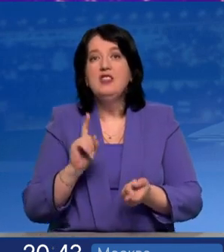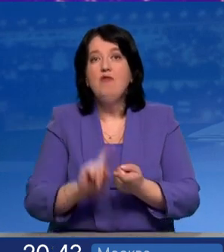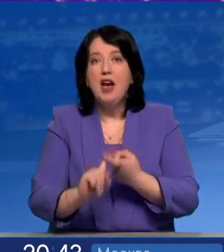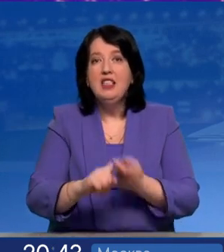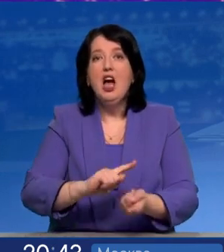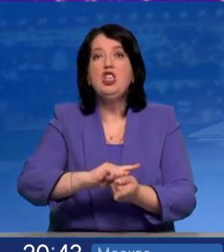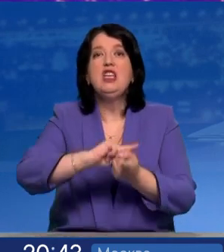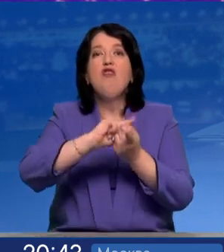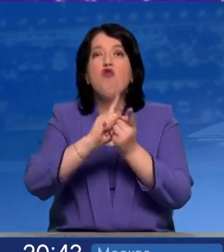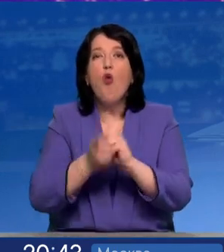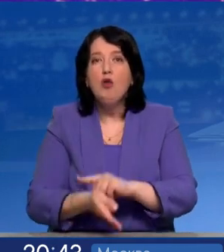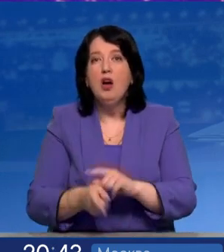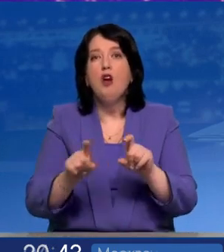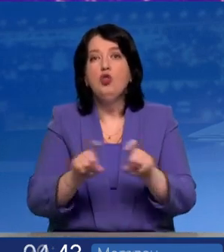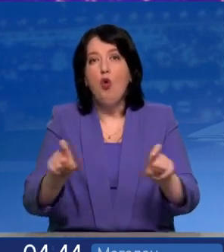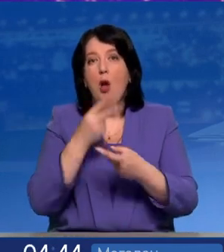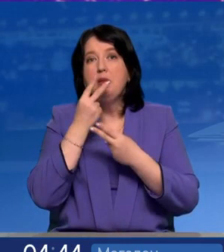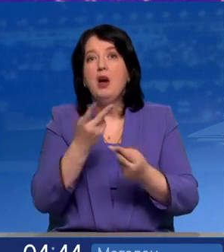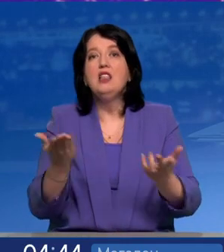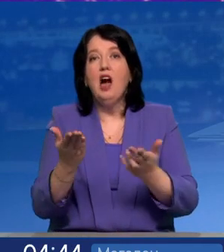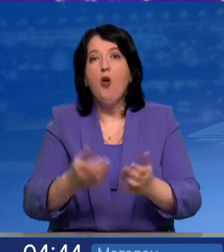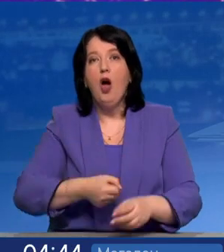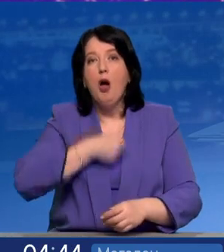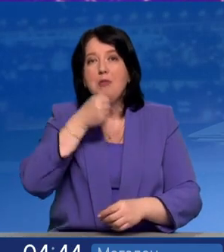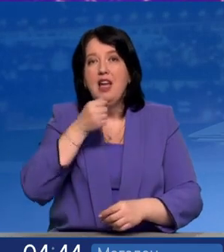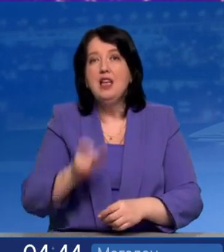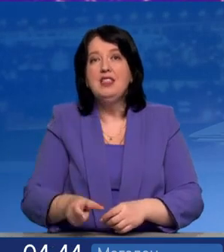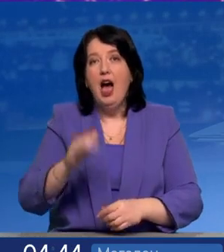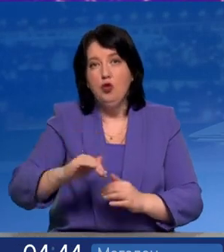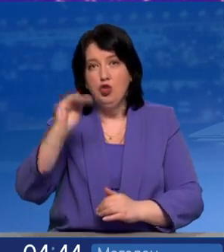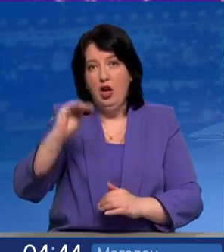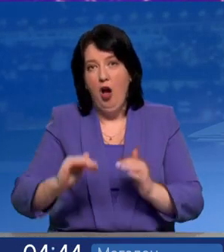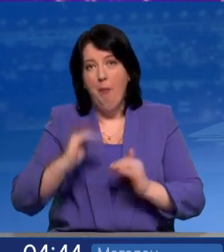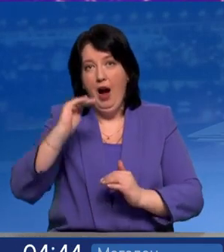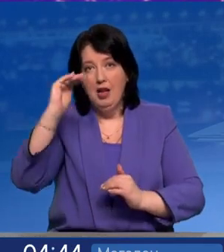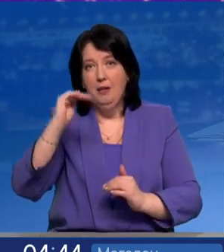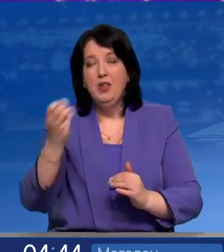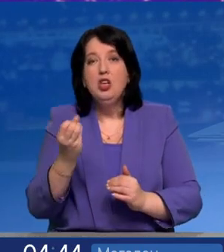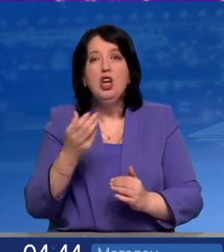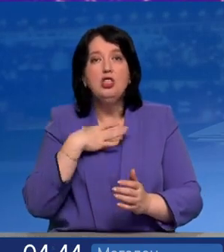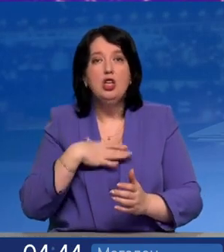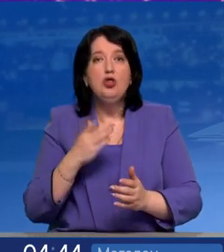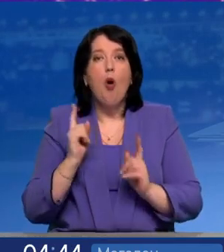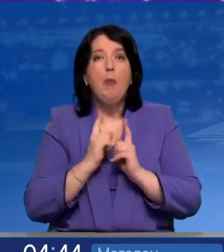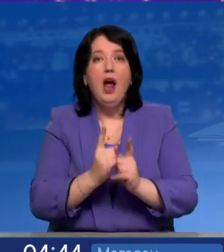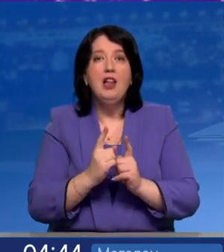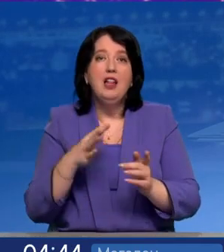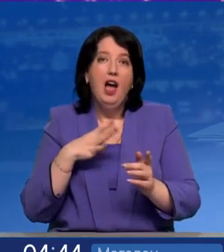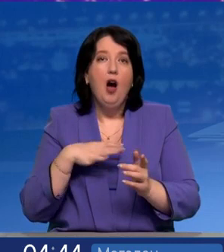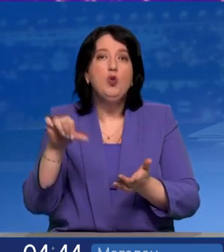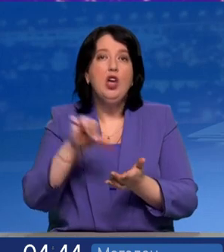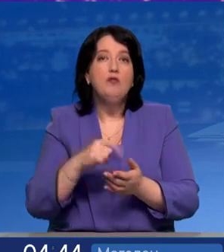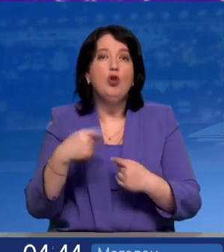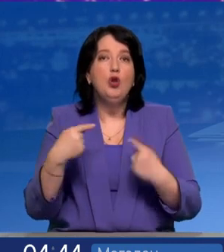Посмотрите, какой подрастающий поколение. Да, спасибо, спасибо, Наталья, спасибо большое. У нас сейчас есть возможность еще параллельно подключить к нашей беседе Василия Колташова.